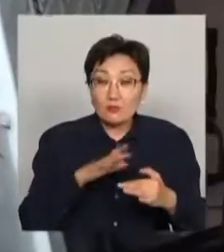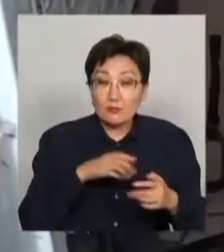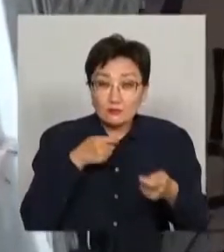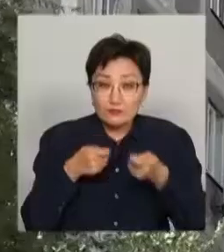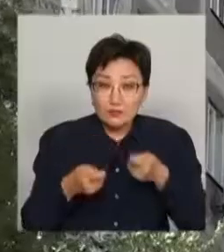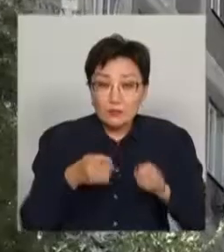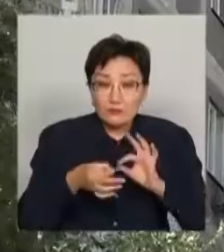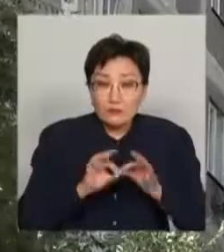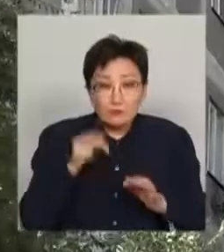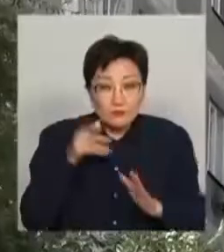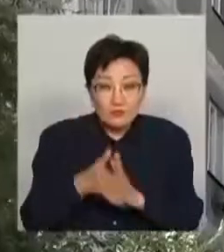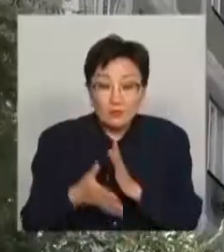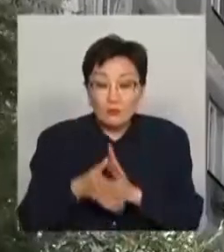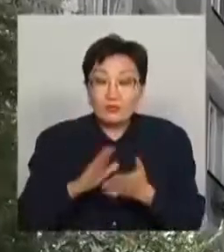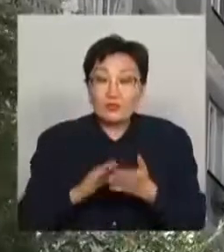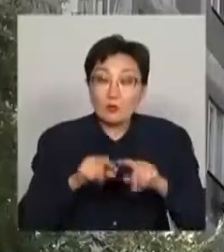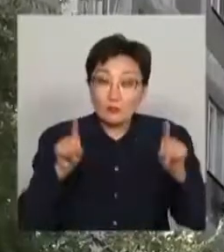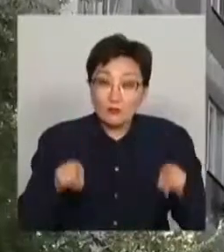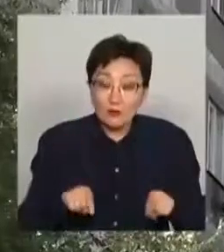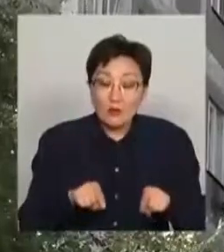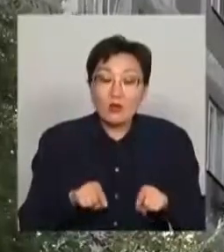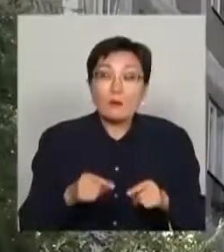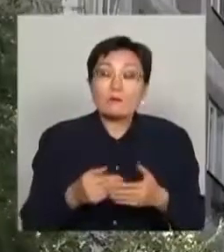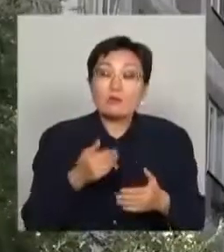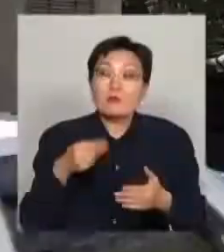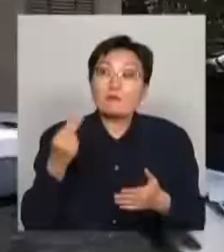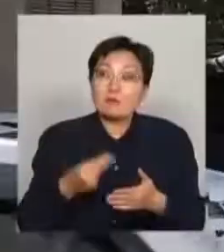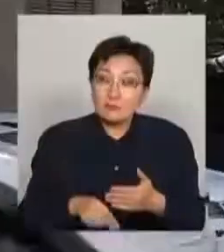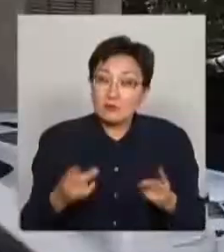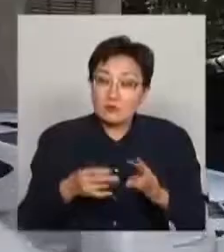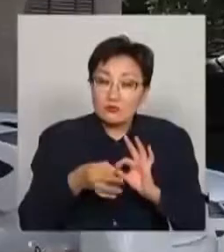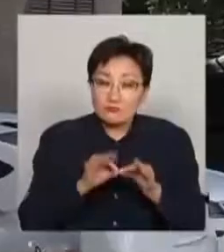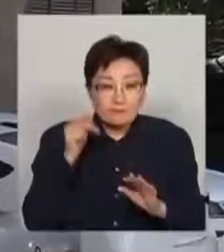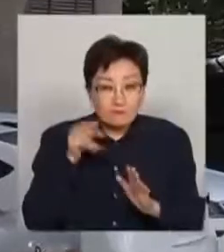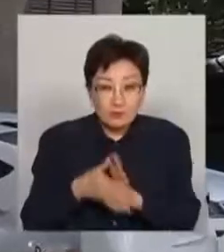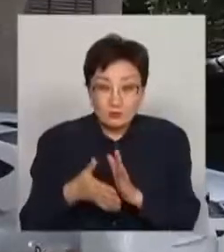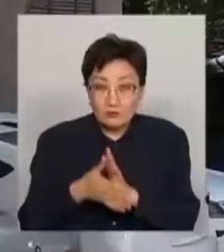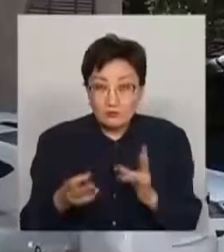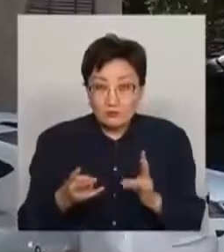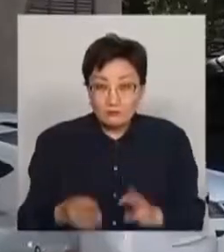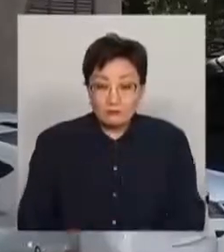бдительными и тщательно изучать договор, прежде чем его подписывать. Дамир Анитов, Сангали Мунайтпасов, телеканал «Алматы».